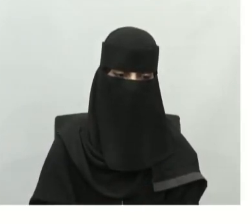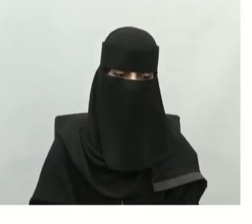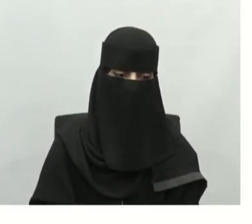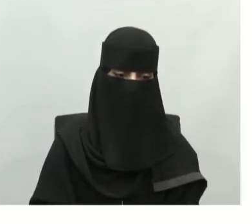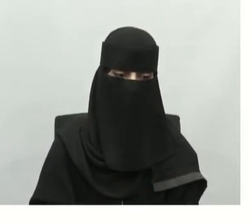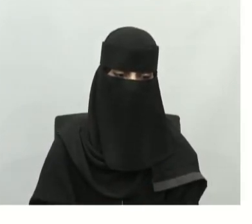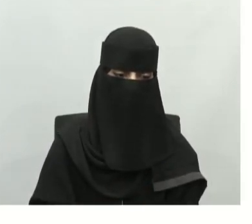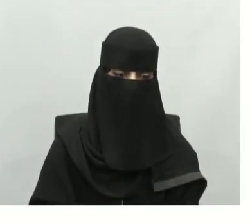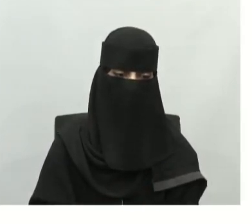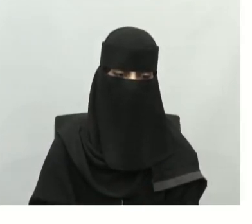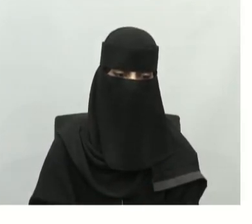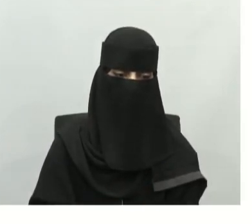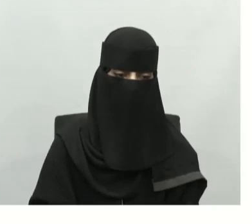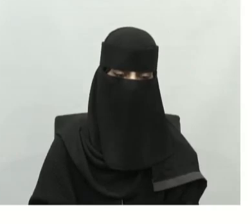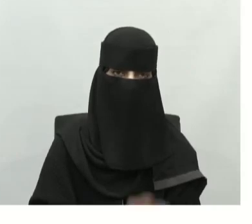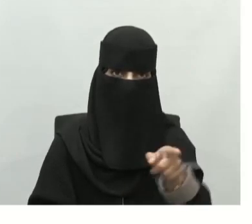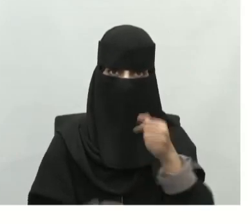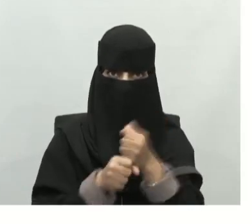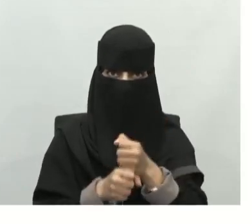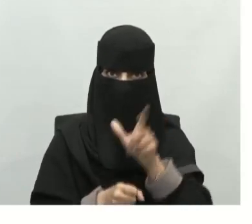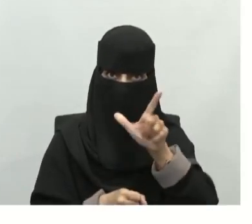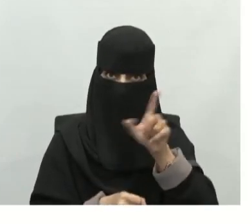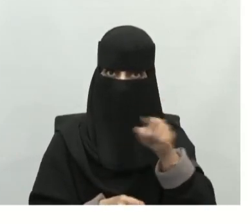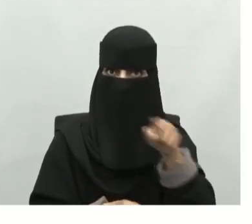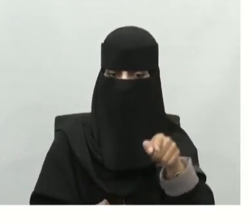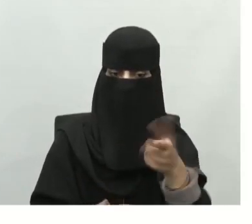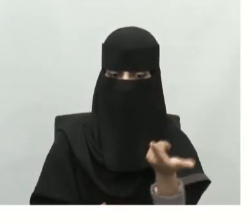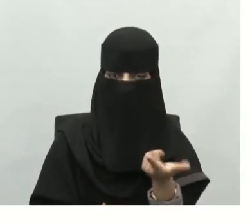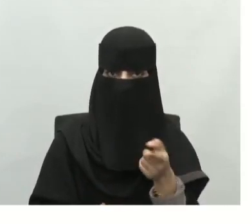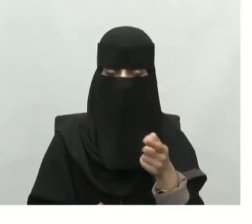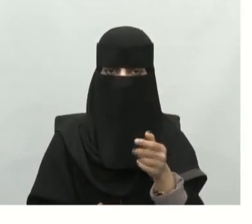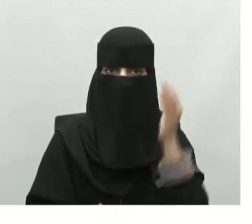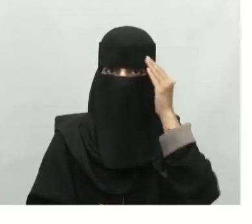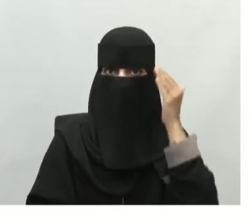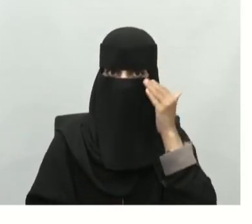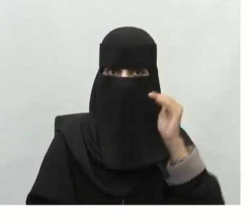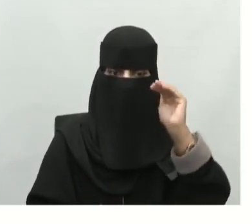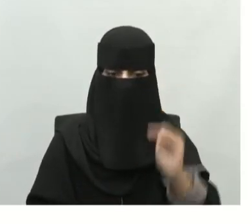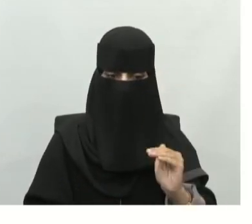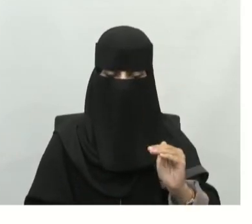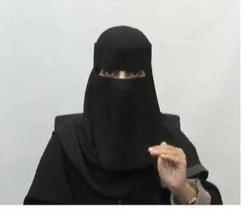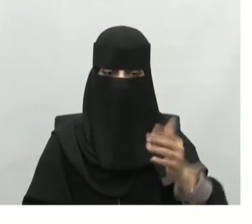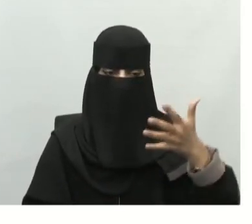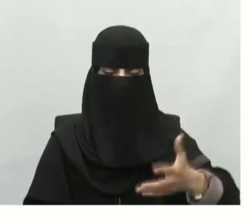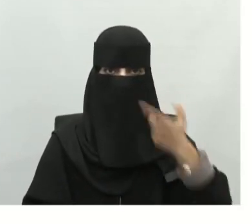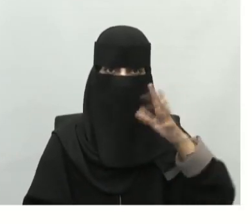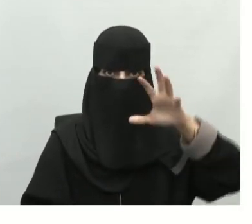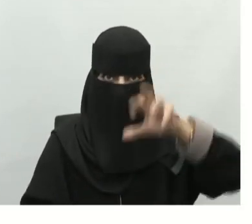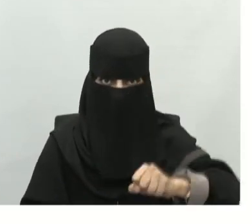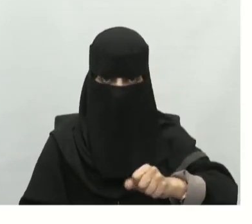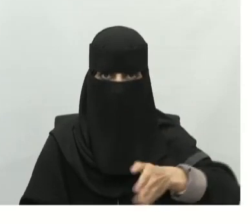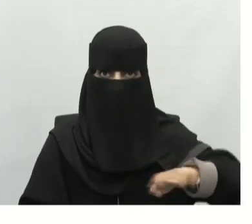شاهدوا هل هذا صحيح هناك طفل او طفله تمسك بالضبط